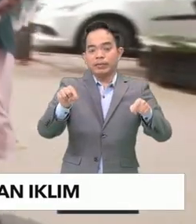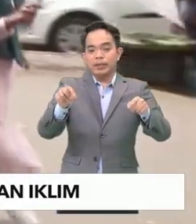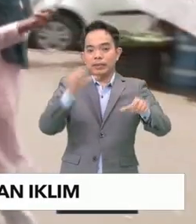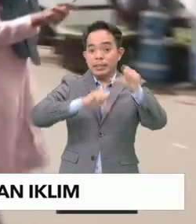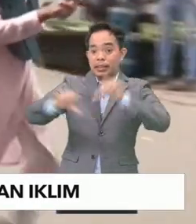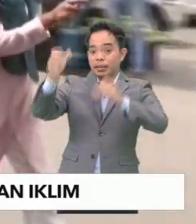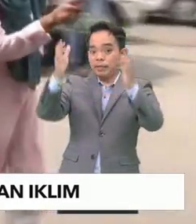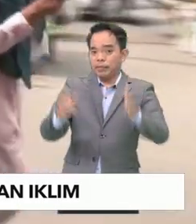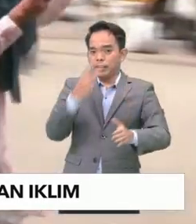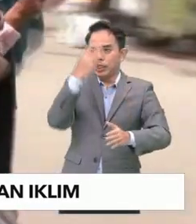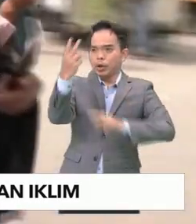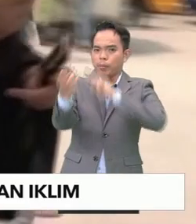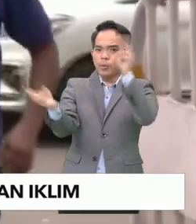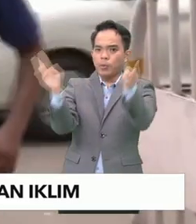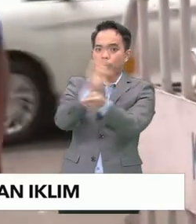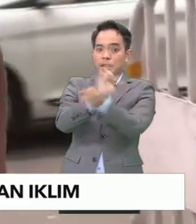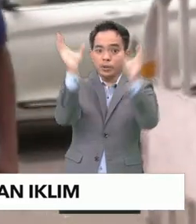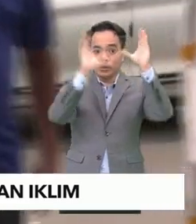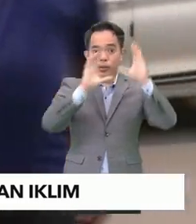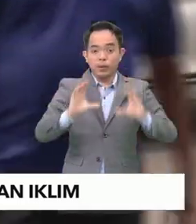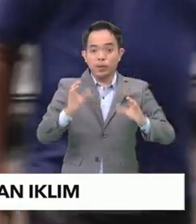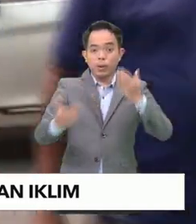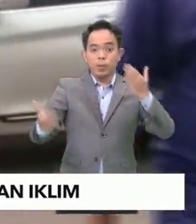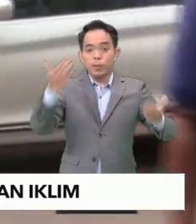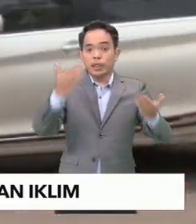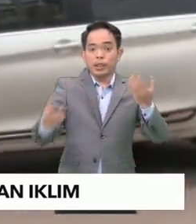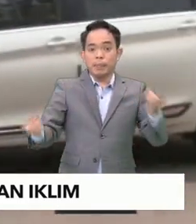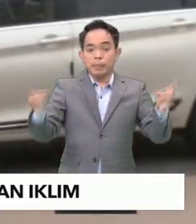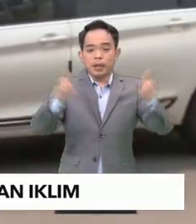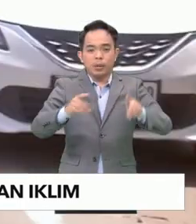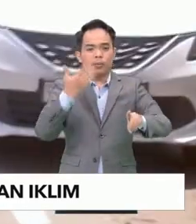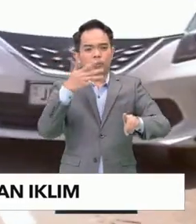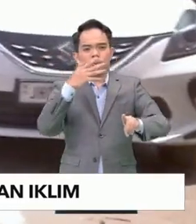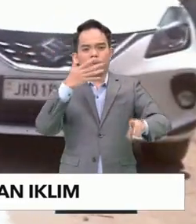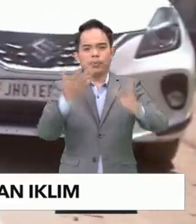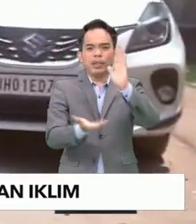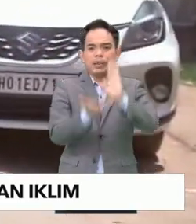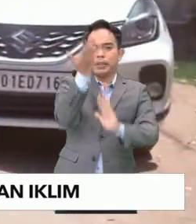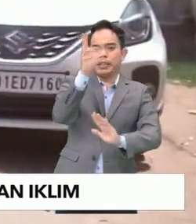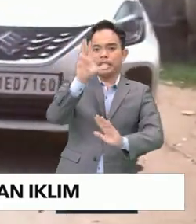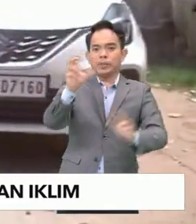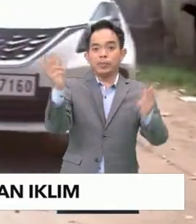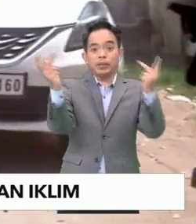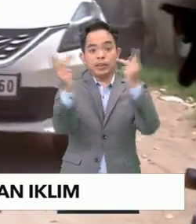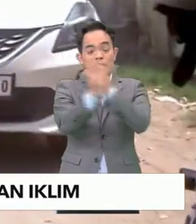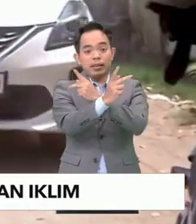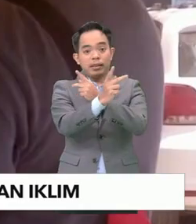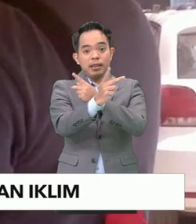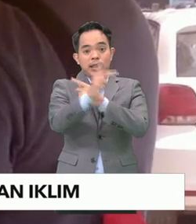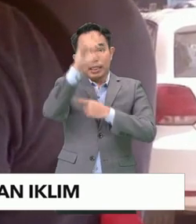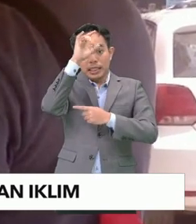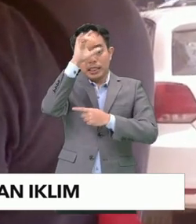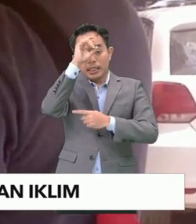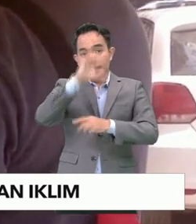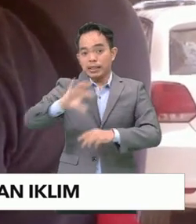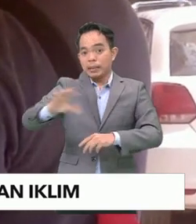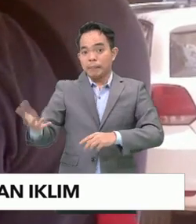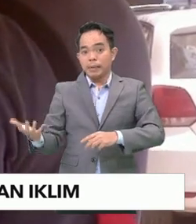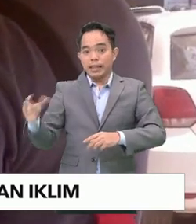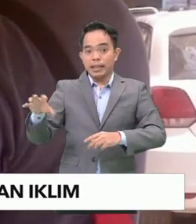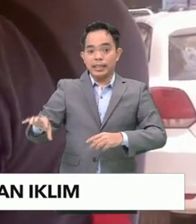mendapati bahwa perubahan iklim menjadikan kemungkinan berlaku gelombang HB meningkat lebih 30 kali ganda di India dan